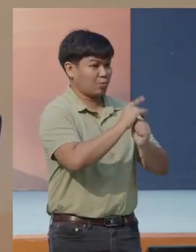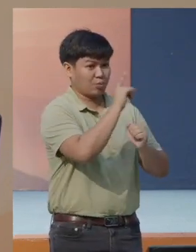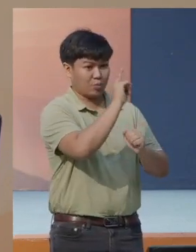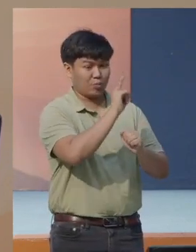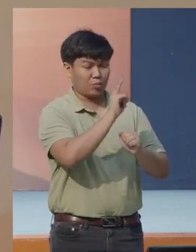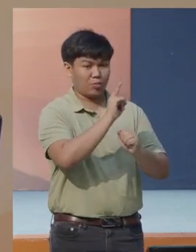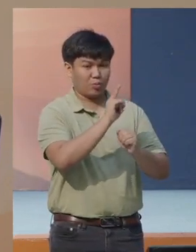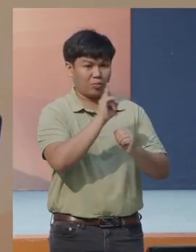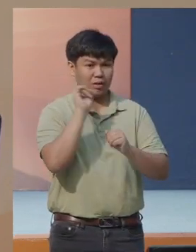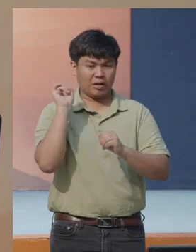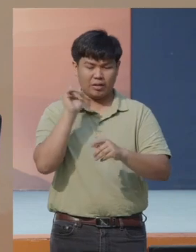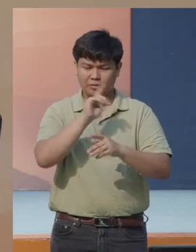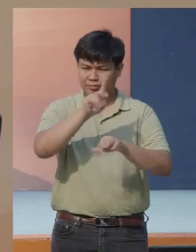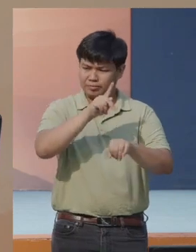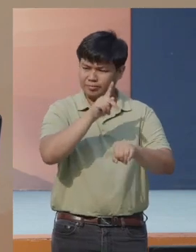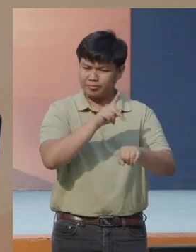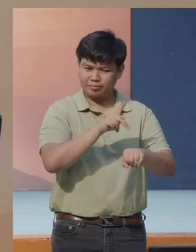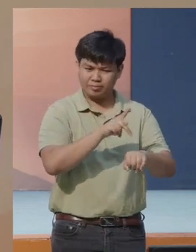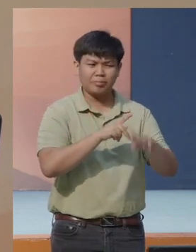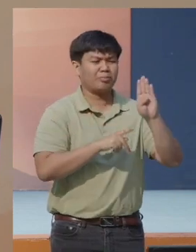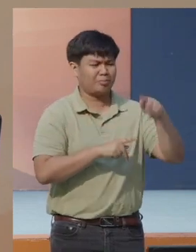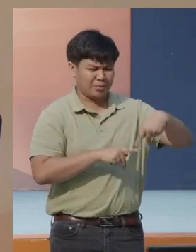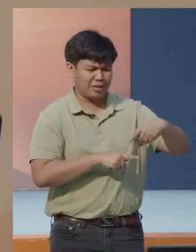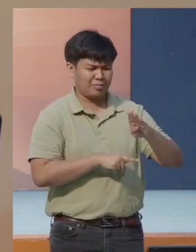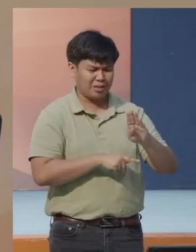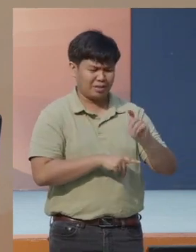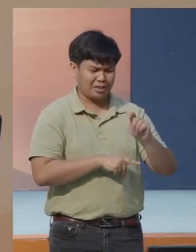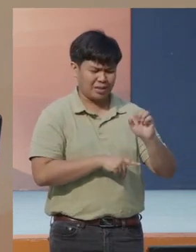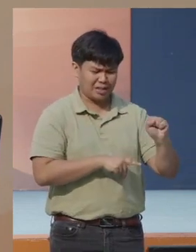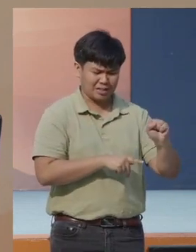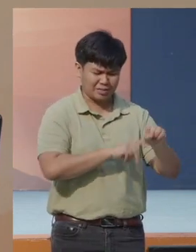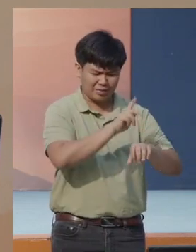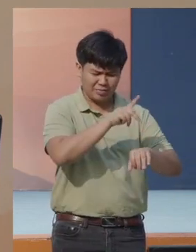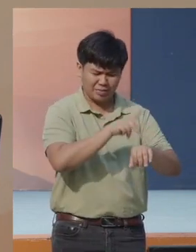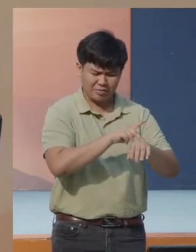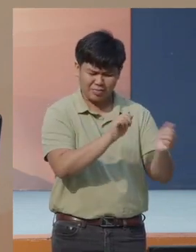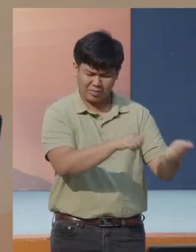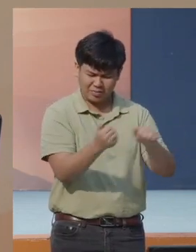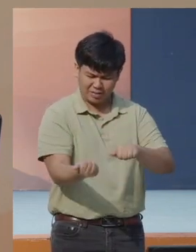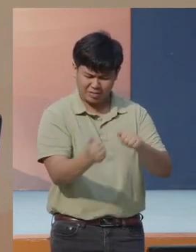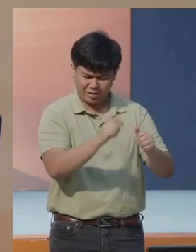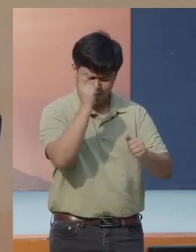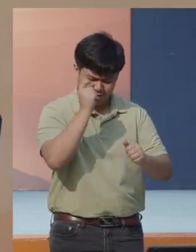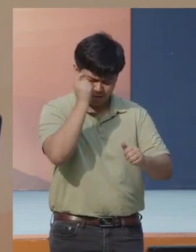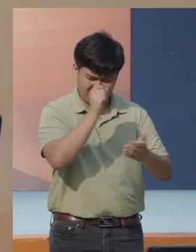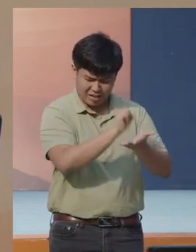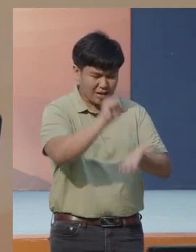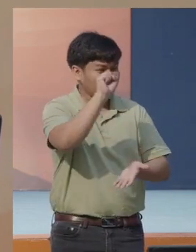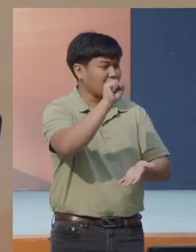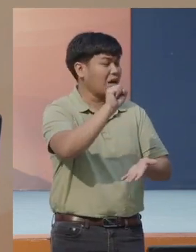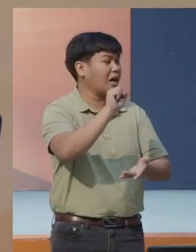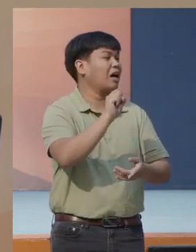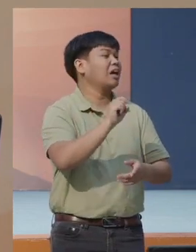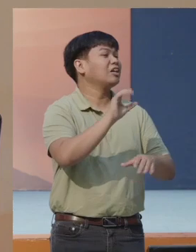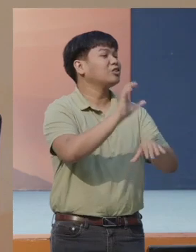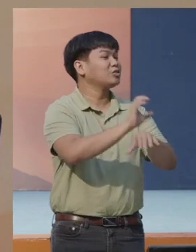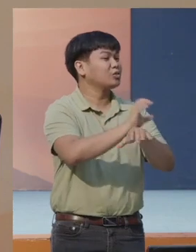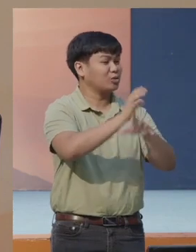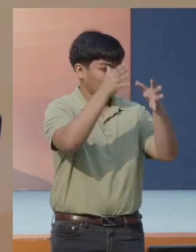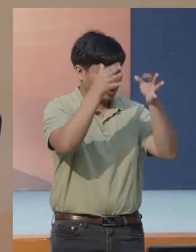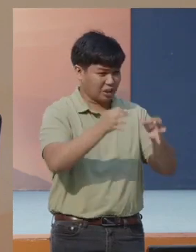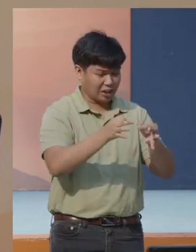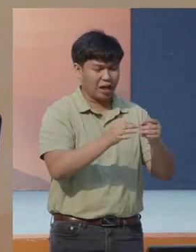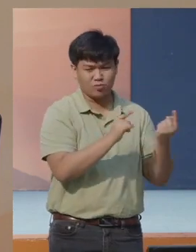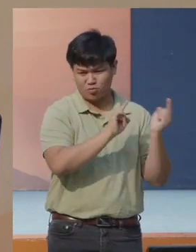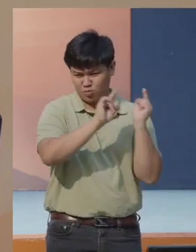sa Philippine Baptist Theological Seminary, the leaders decided, gawin natin yung worship service